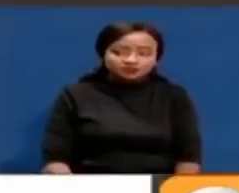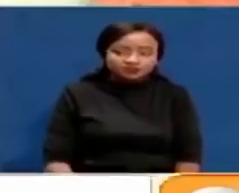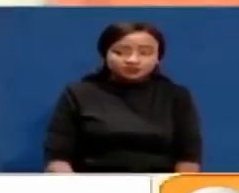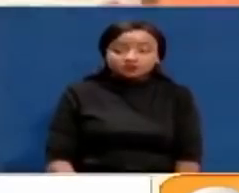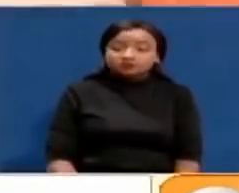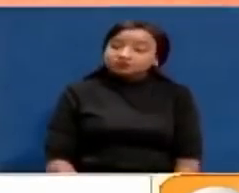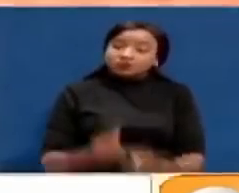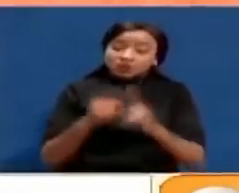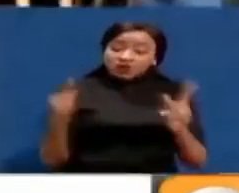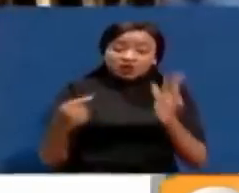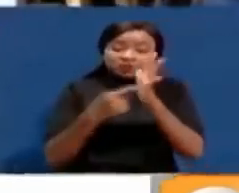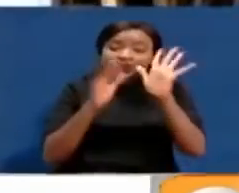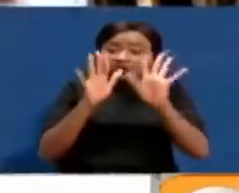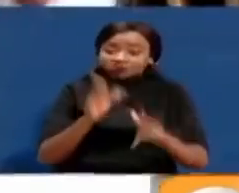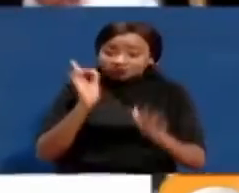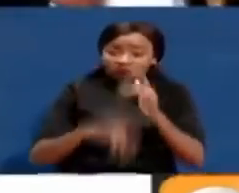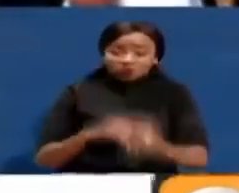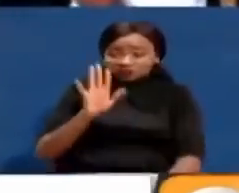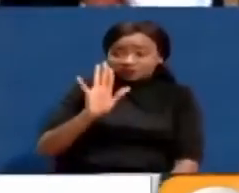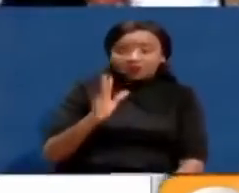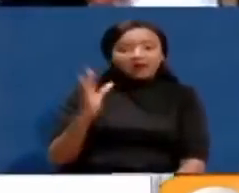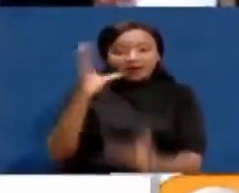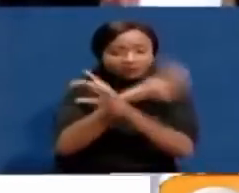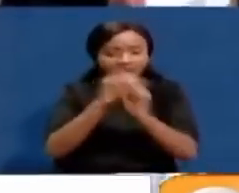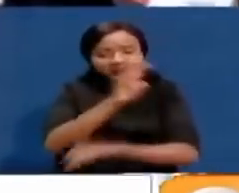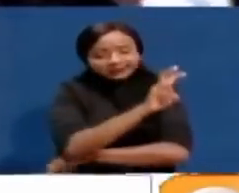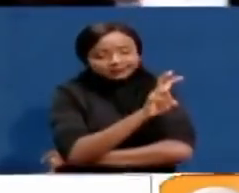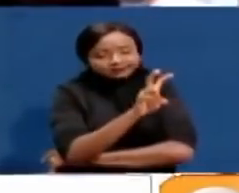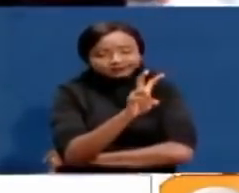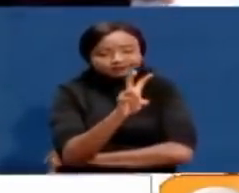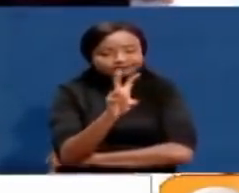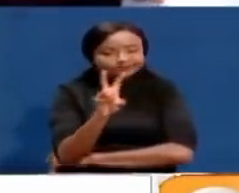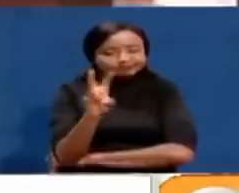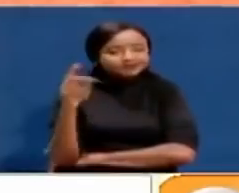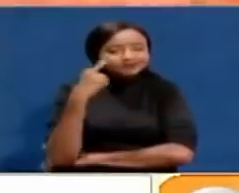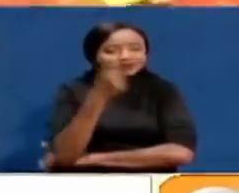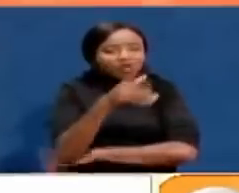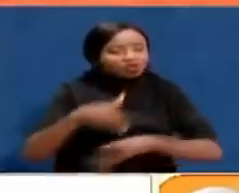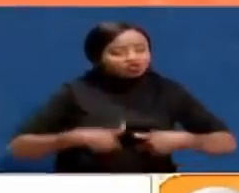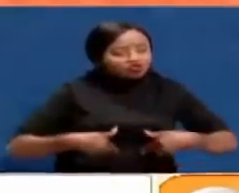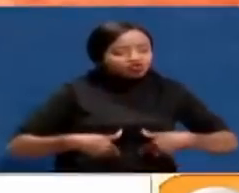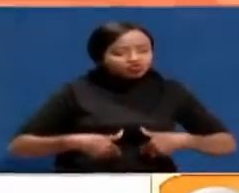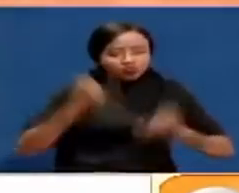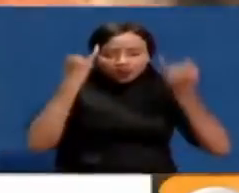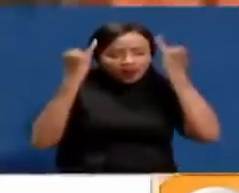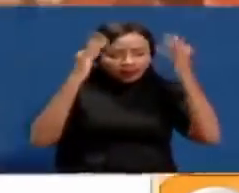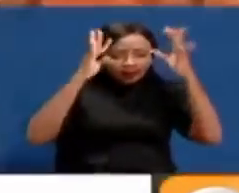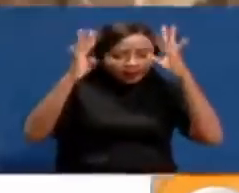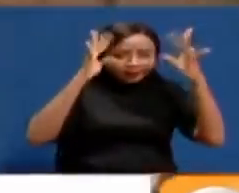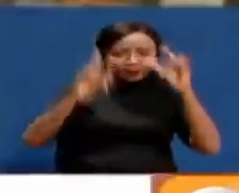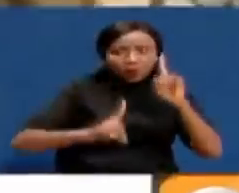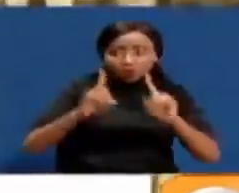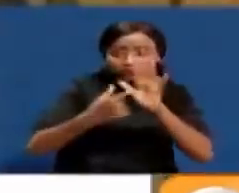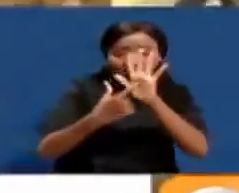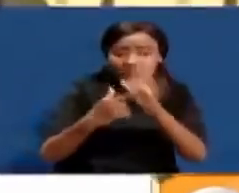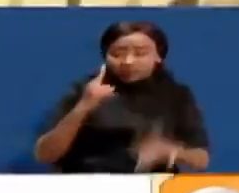Cha msingi kwa kiongozi wa taifa ni kukagua miradi inayoendeshwa na vijana wataalamu wenye ujuzi wa kiteknolojia. Kamera hii